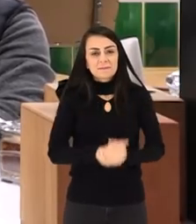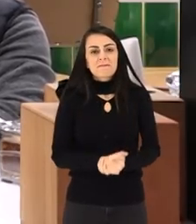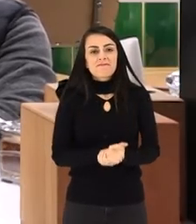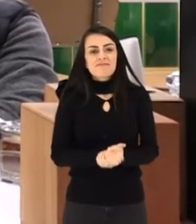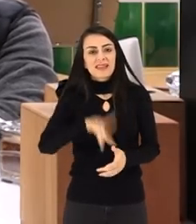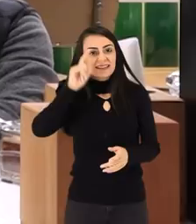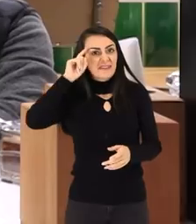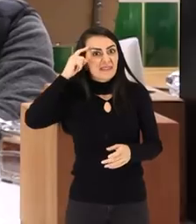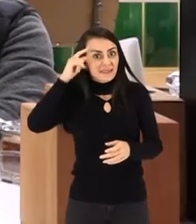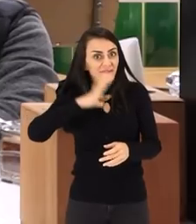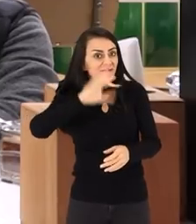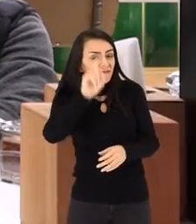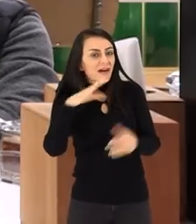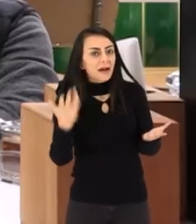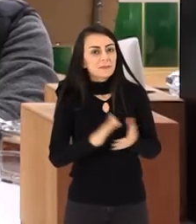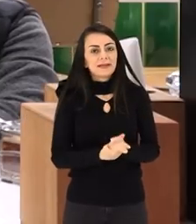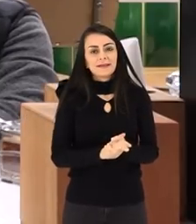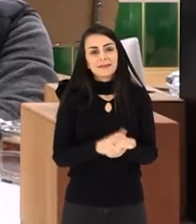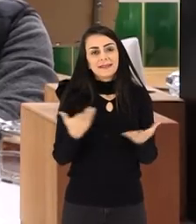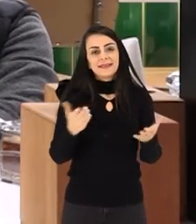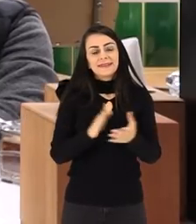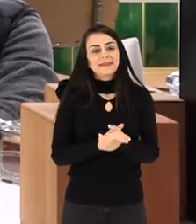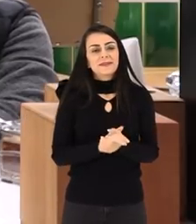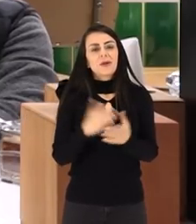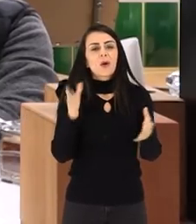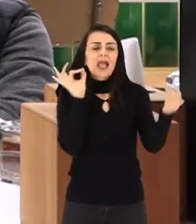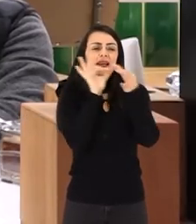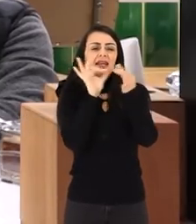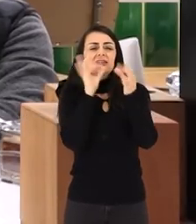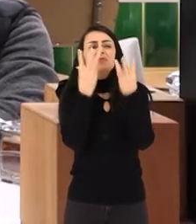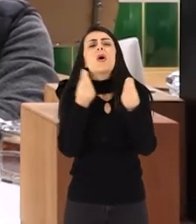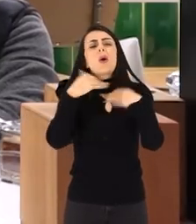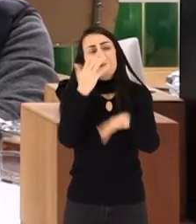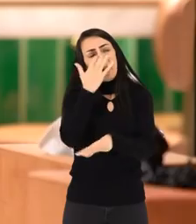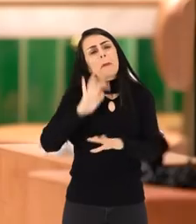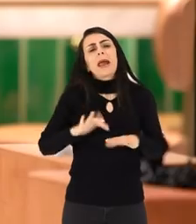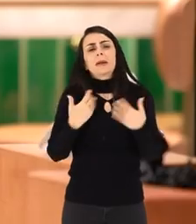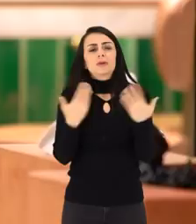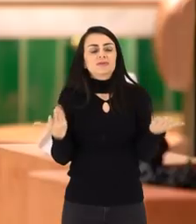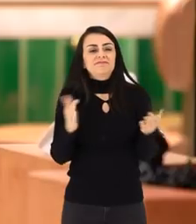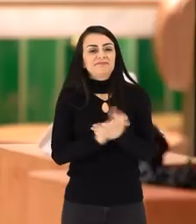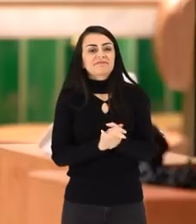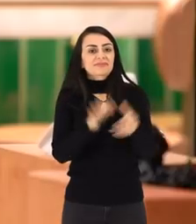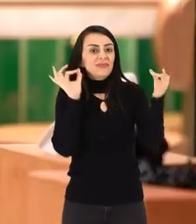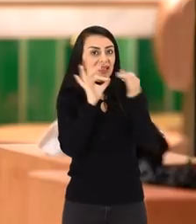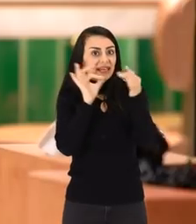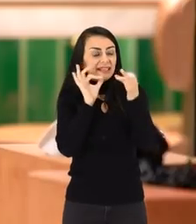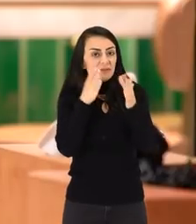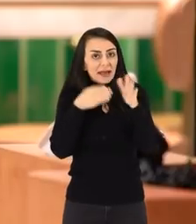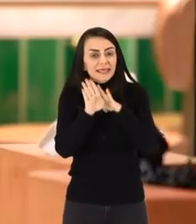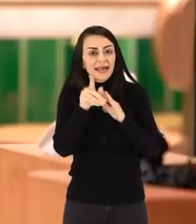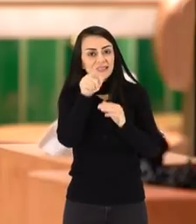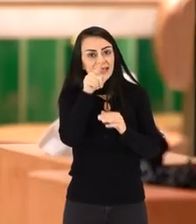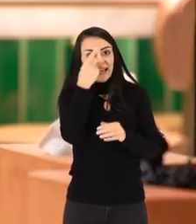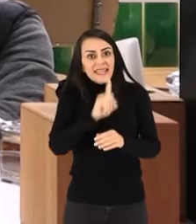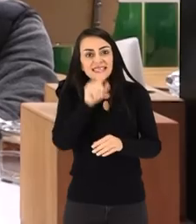tanıdıklar var mı? Tanıdıklar henüz yok. İletişime geçmediler benimle ama bekliyorum en kısa zamanda. Ama iletişime geçerlerse ilk seninle iletişime geçerler. Muhtemelen.